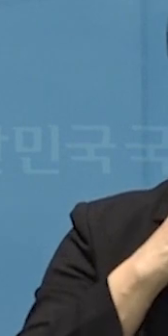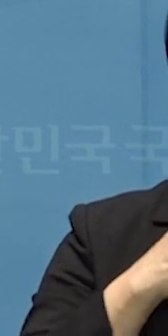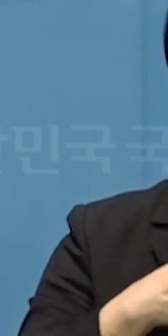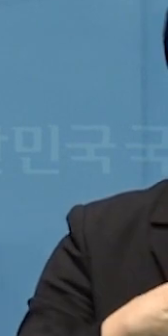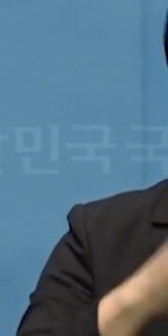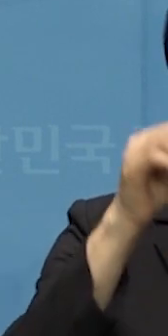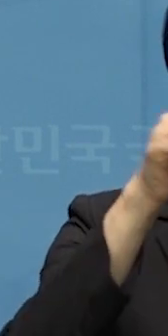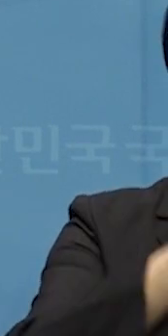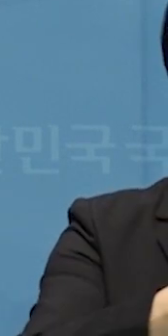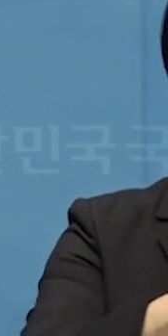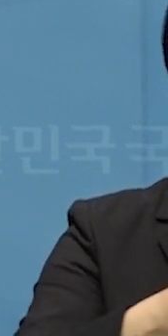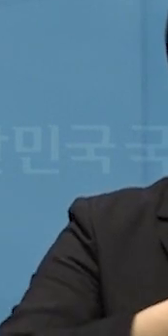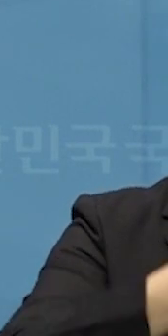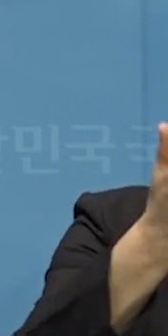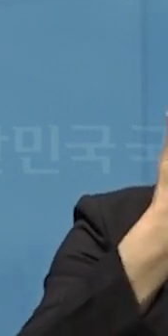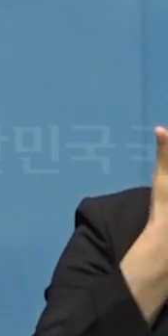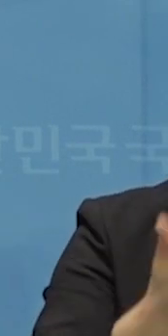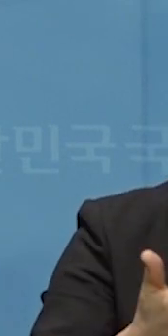거